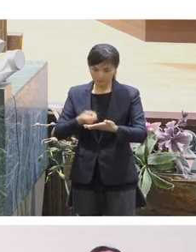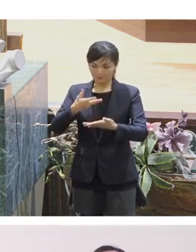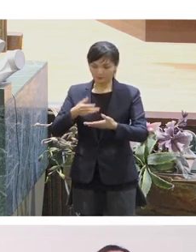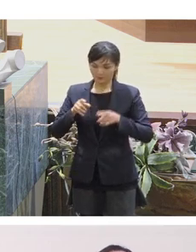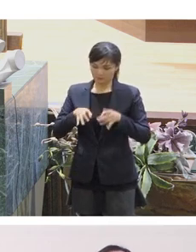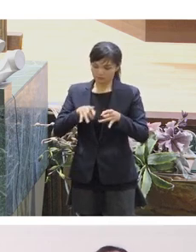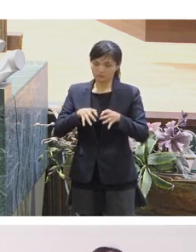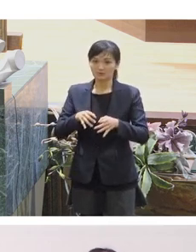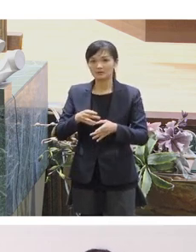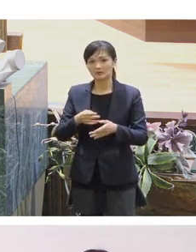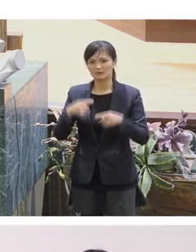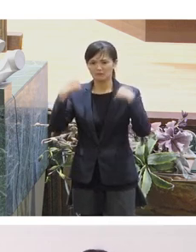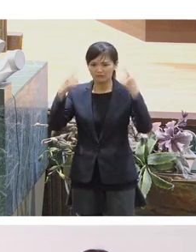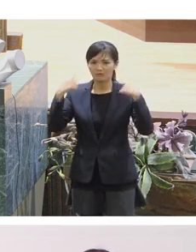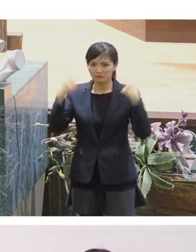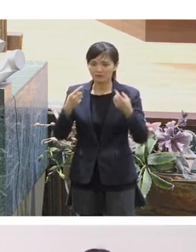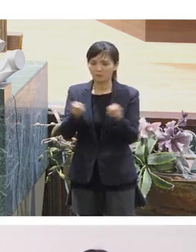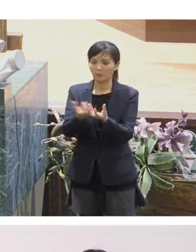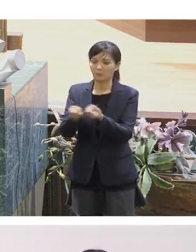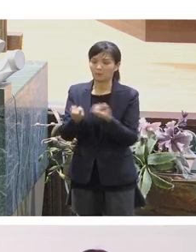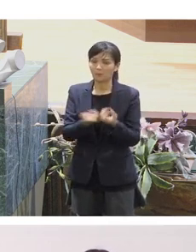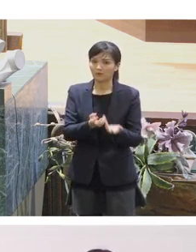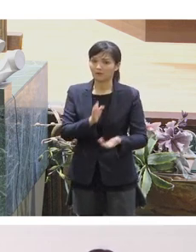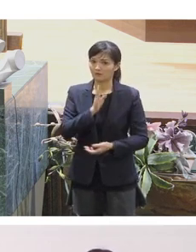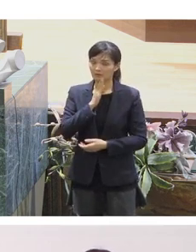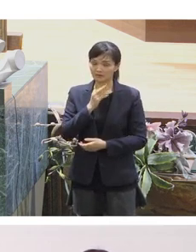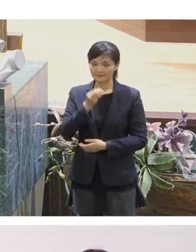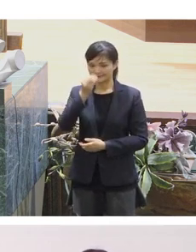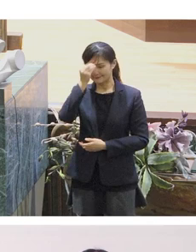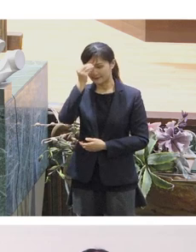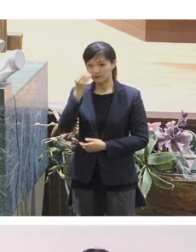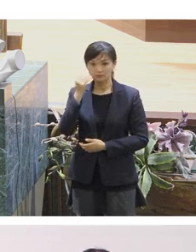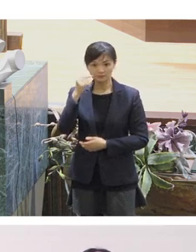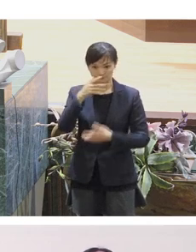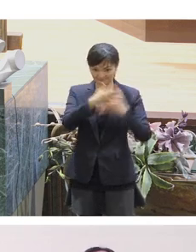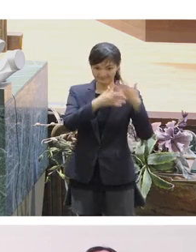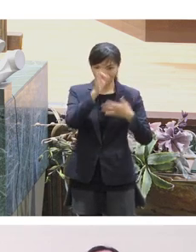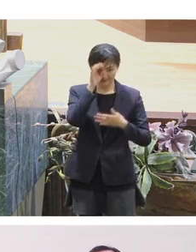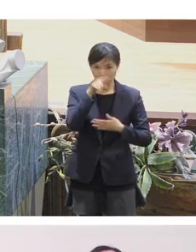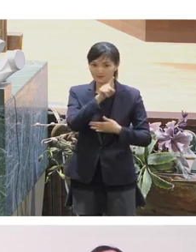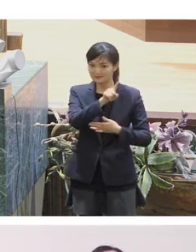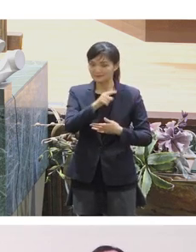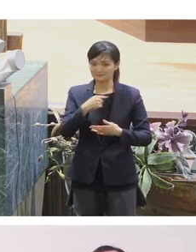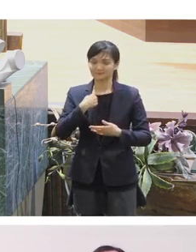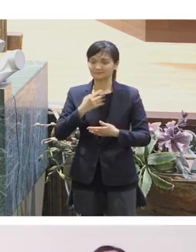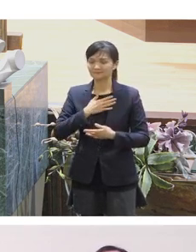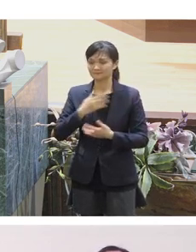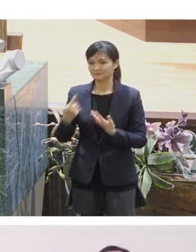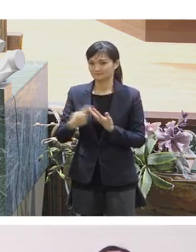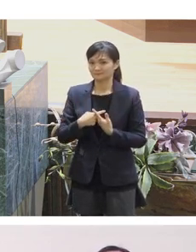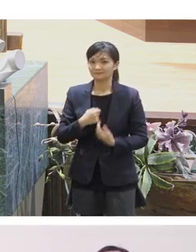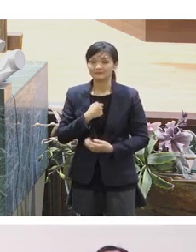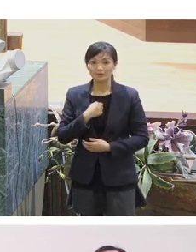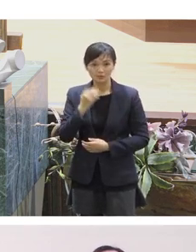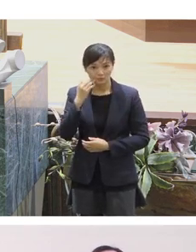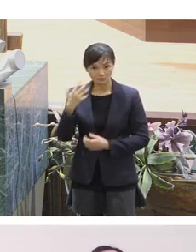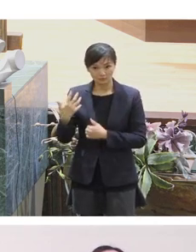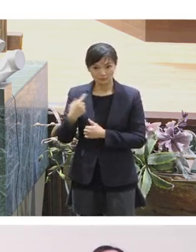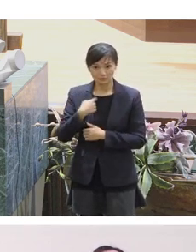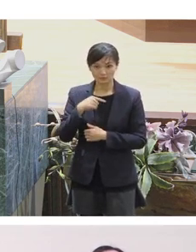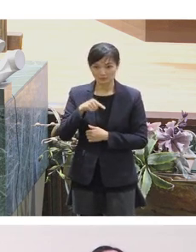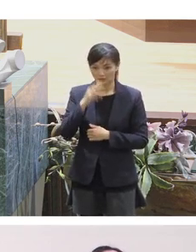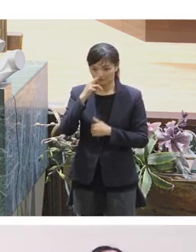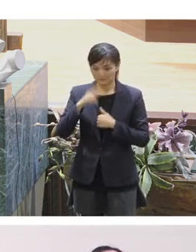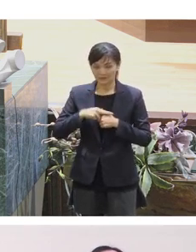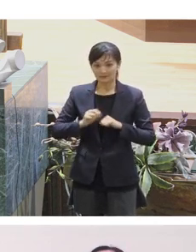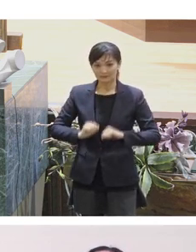对，那如果有看那个 Social Dilemma 那部电影，应该知道我在讲什么。对，所以就是说，你要问我说，这个有害健